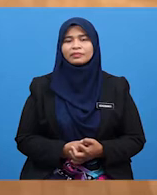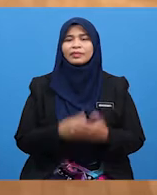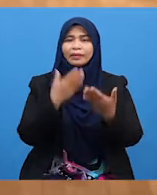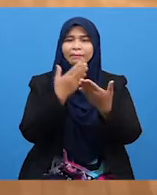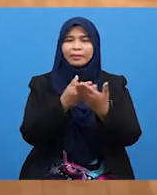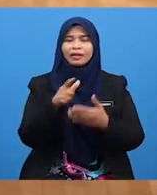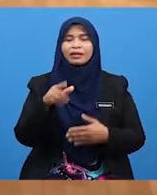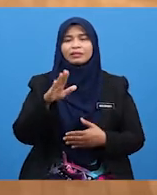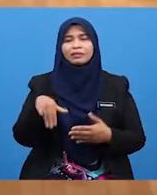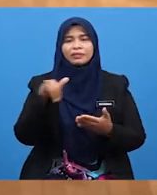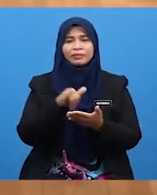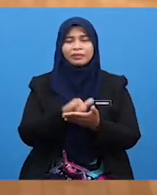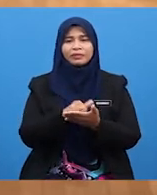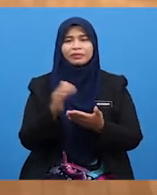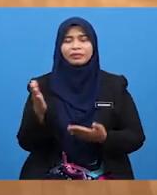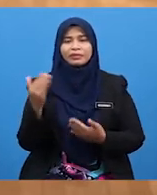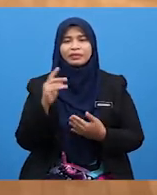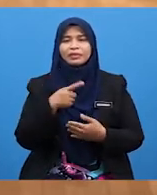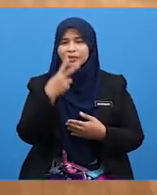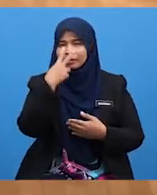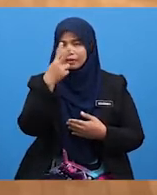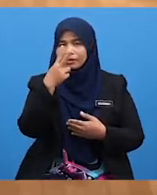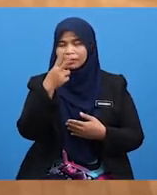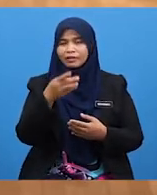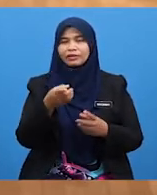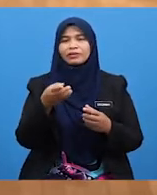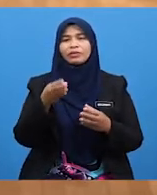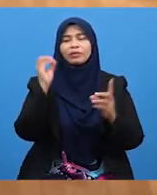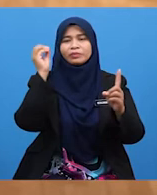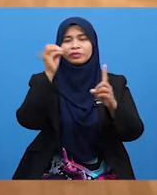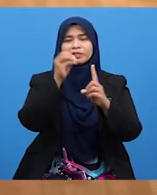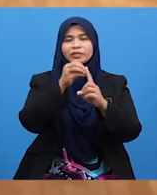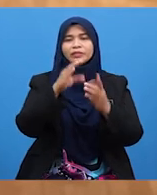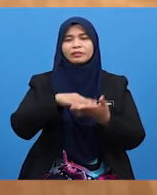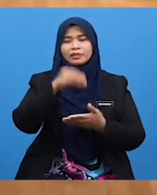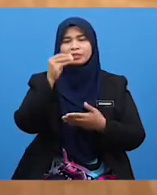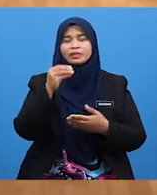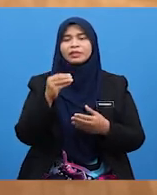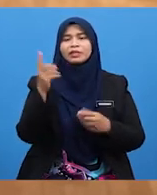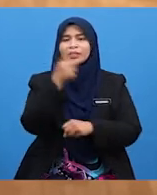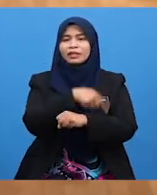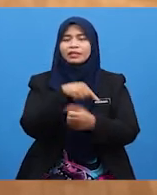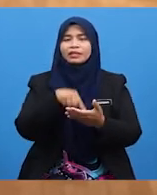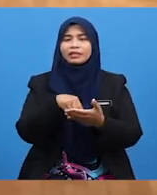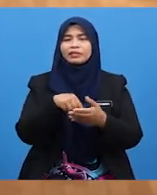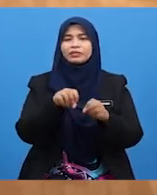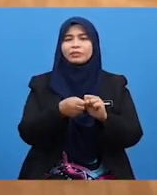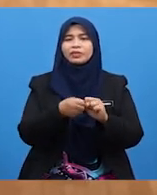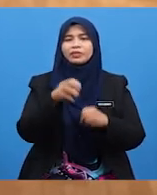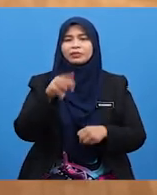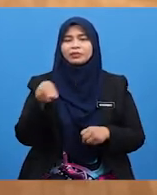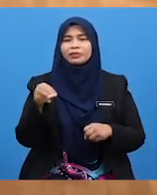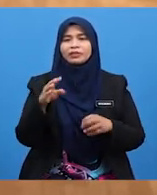Baiklah, sebelum itu, mari kita lihat dahulu objektif pembelajaran hari ini agar murid-murid dapat mengenal pasti apa yang